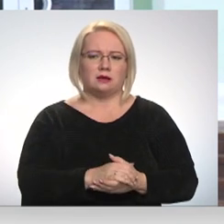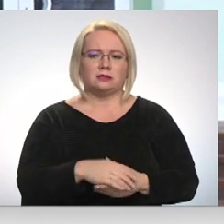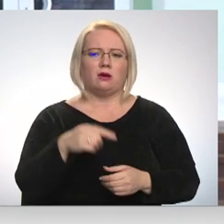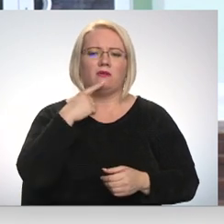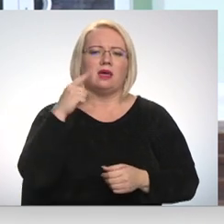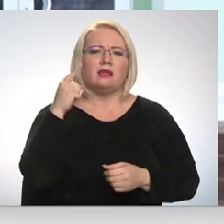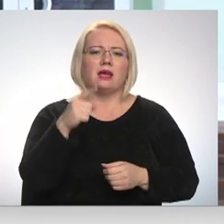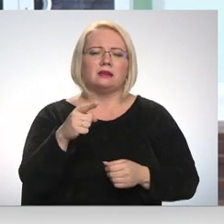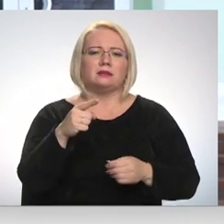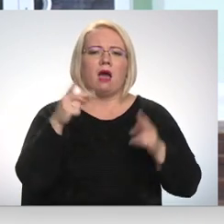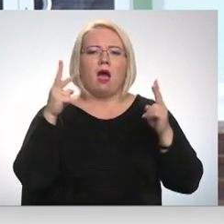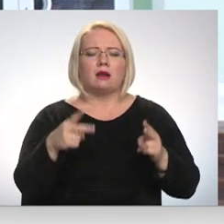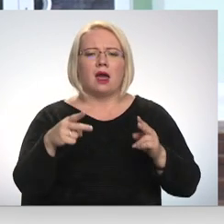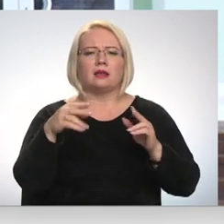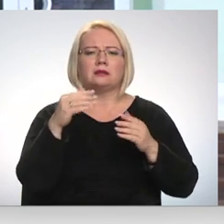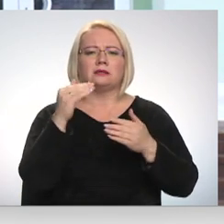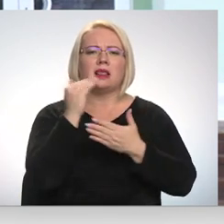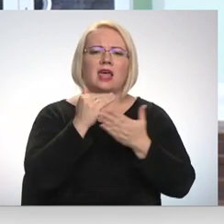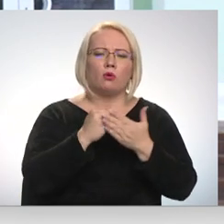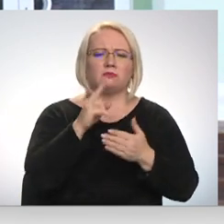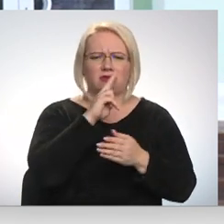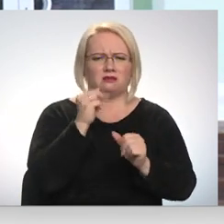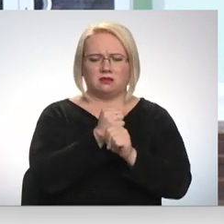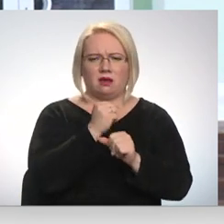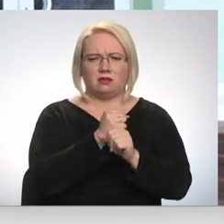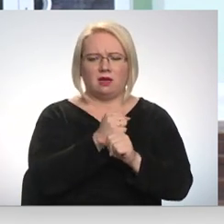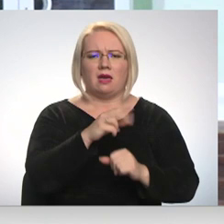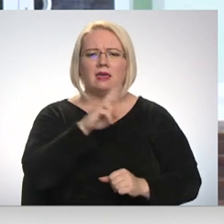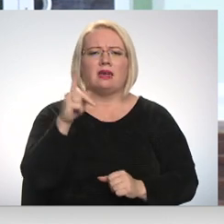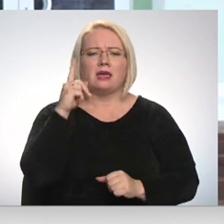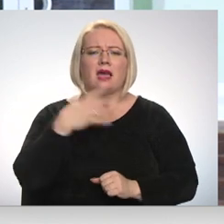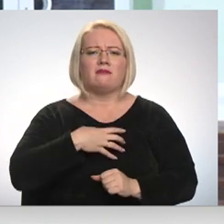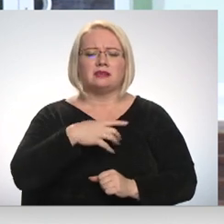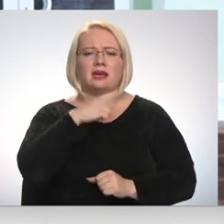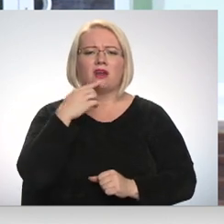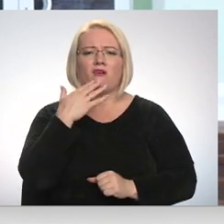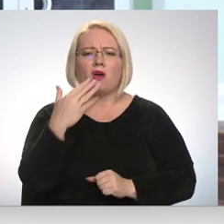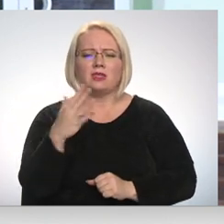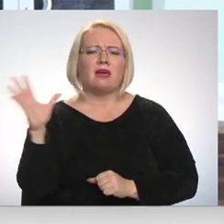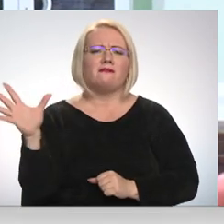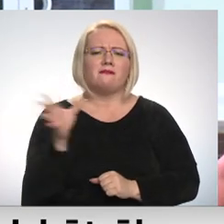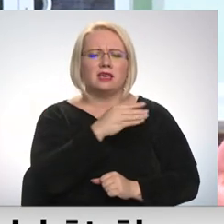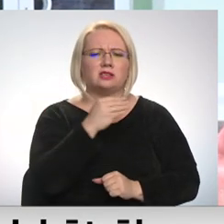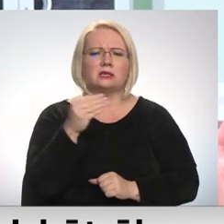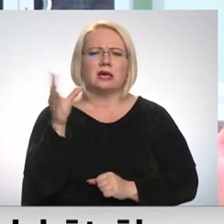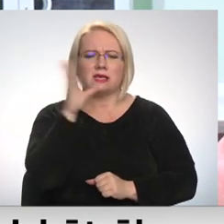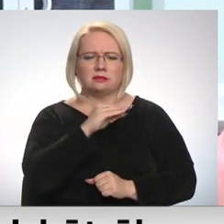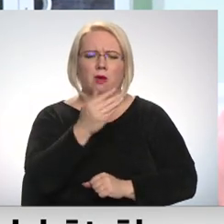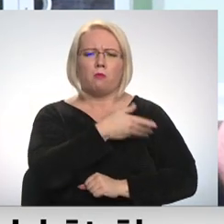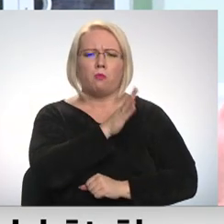nestroda. Ja ne tikai vajadzēja krīvu valodā, visos īspējamos. Poļi, Ukraiņu,